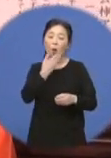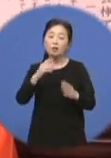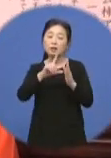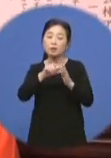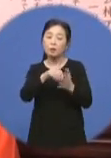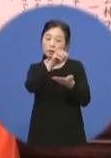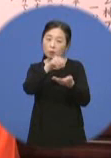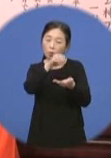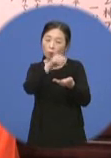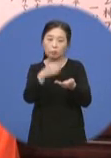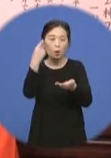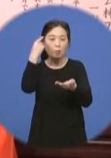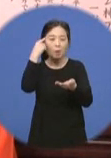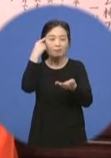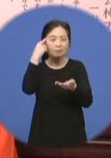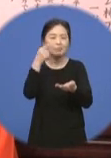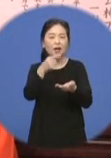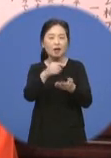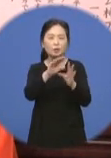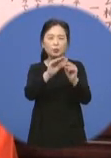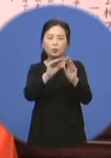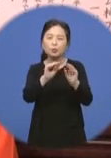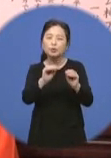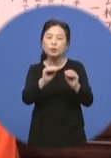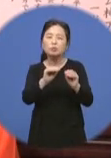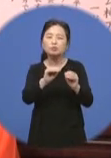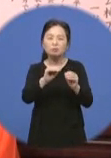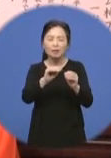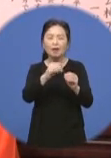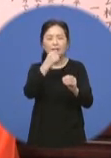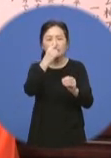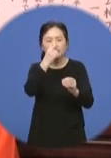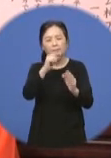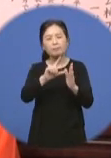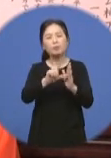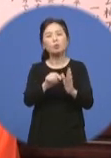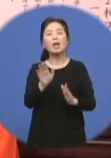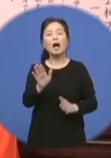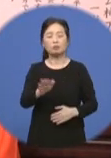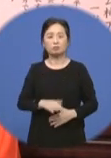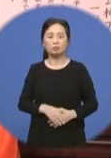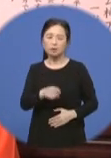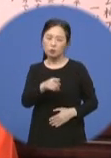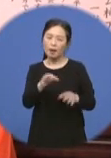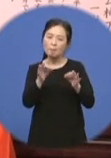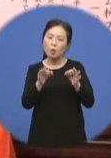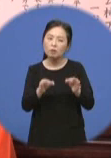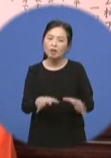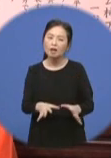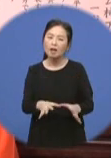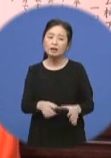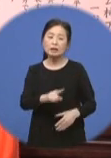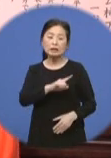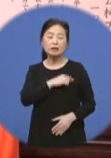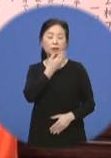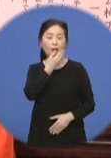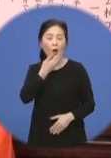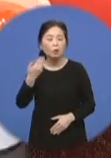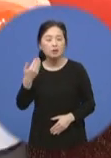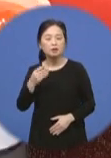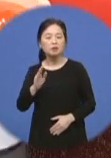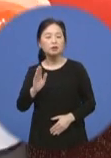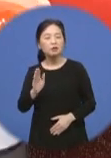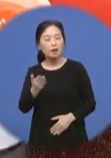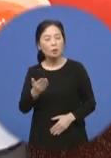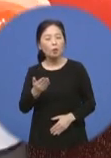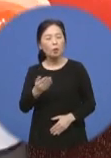完熟が傷んでてしまったりとかするので、それがもったいなくて、一番美味しい時なのにそれを何か